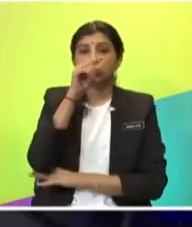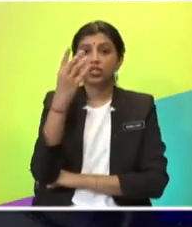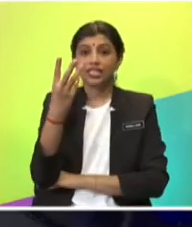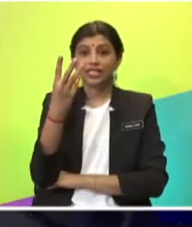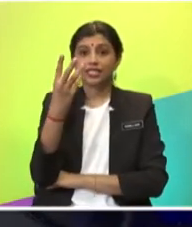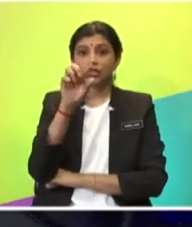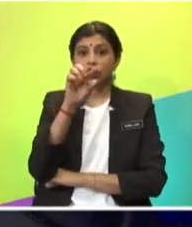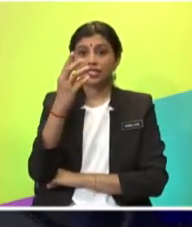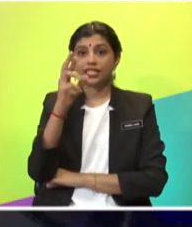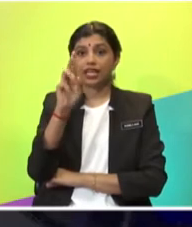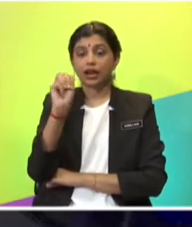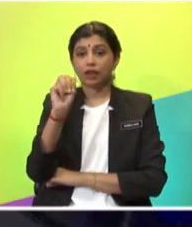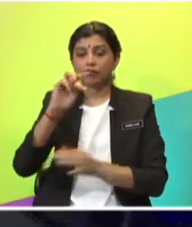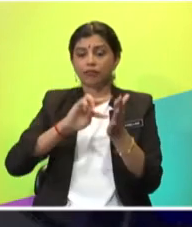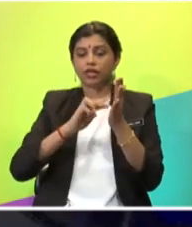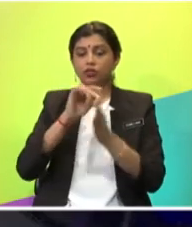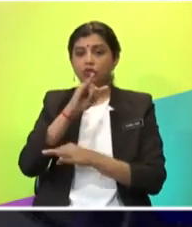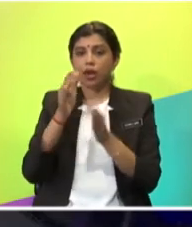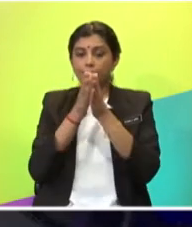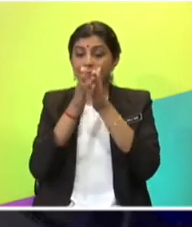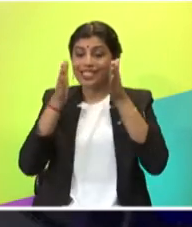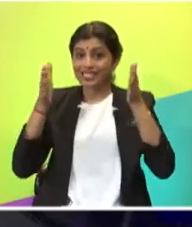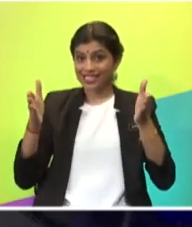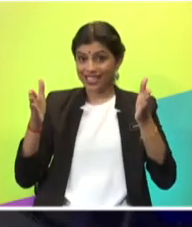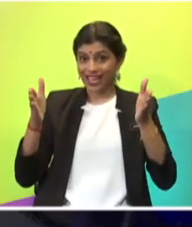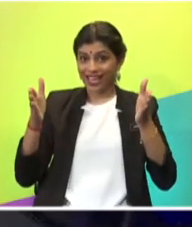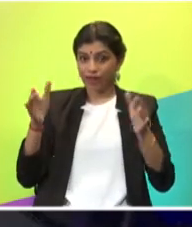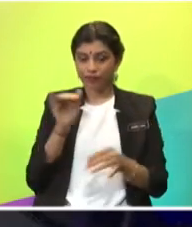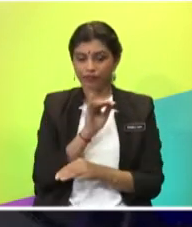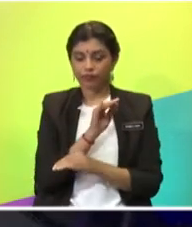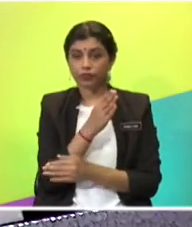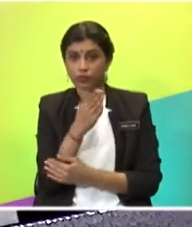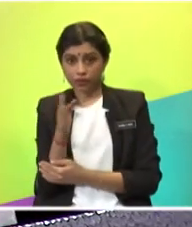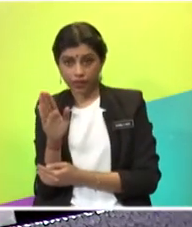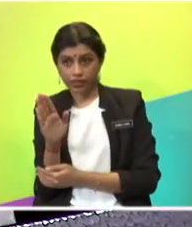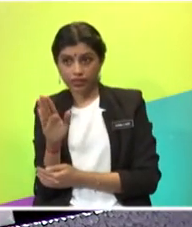Okey, .6.6 RM space tanda angka.